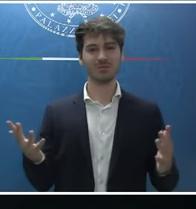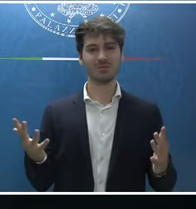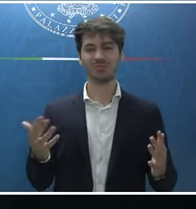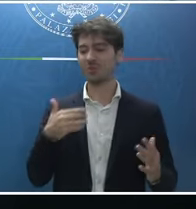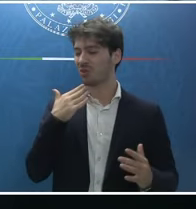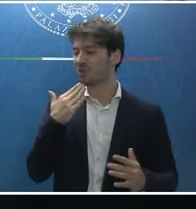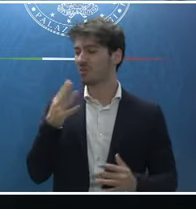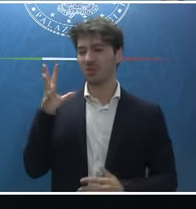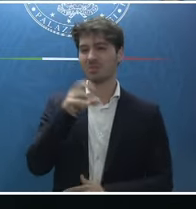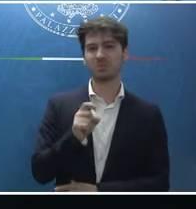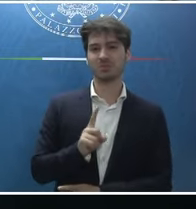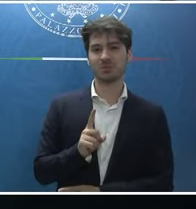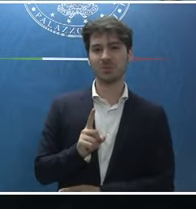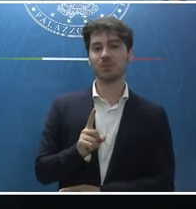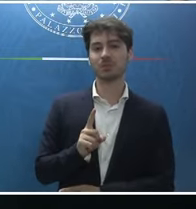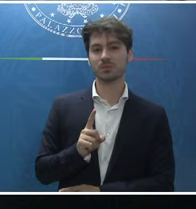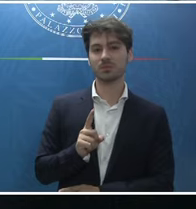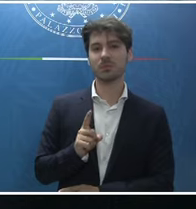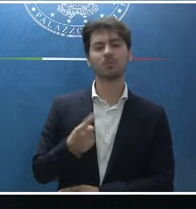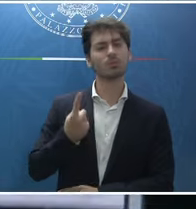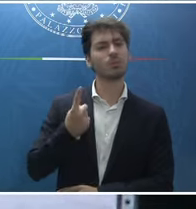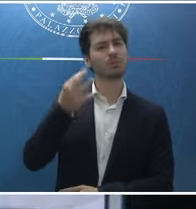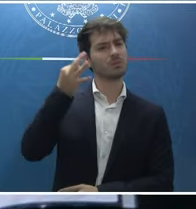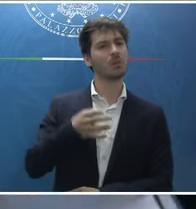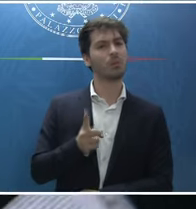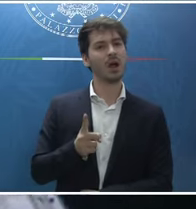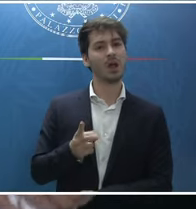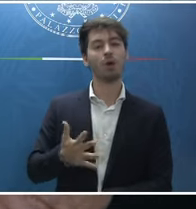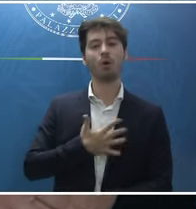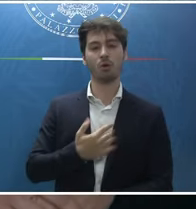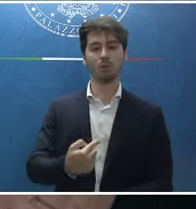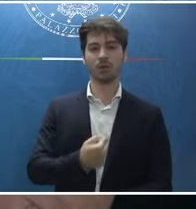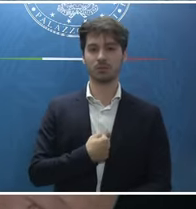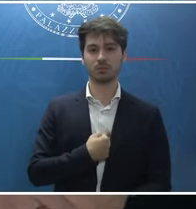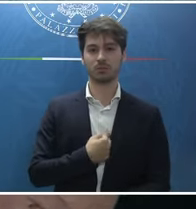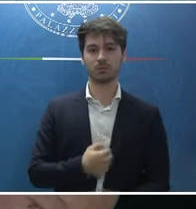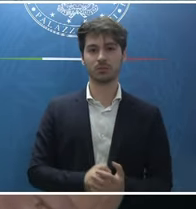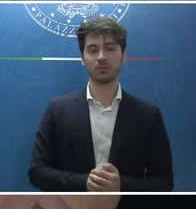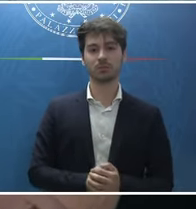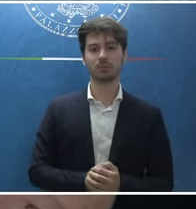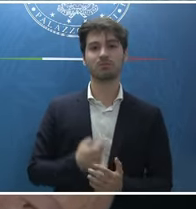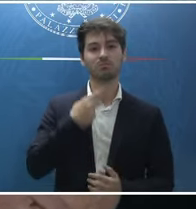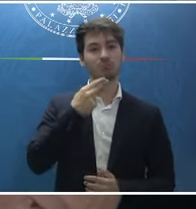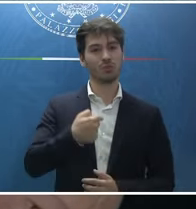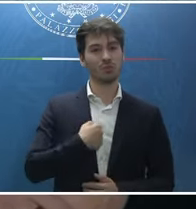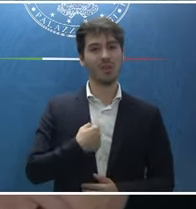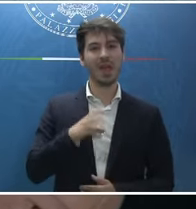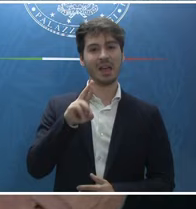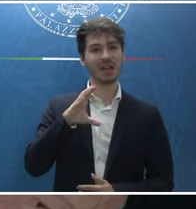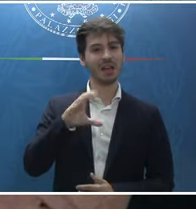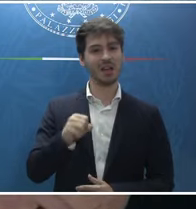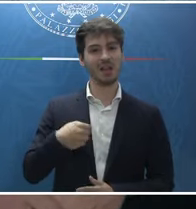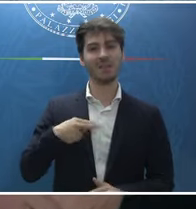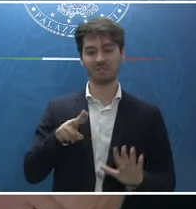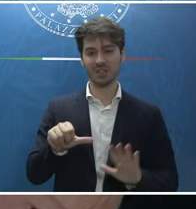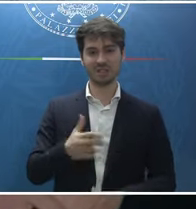volevo capire. Una cosa è certa, era mia la colpa. Io mi chiamo Erika e adesso ho 26